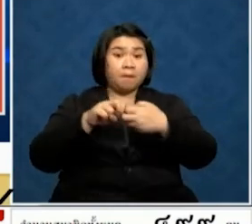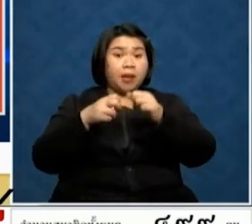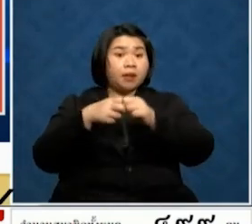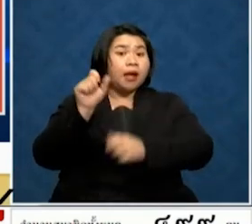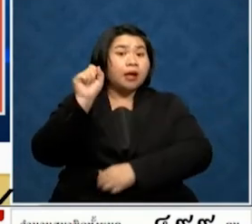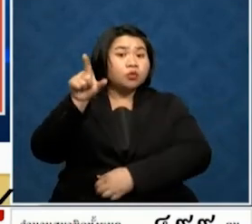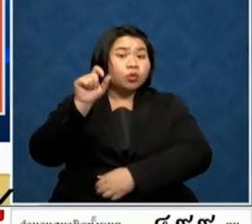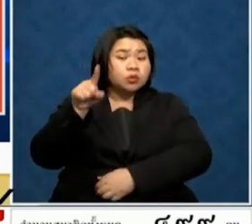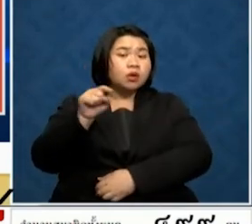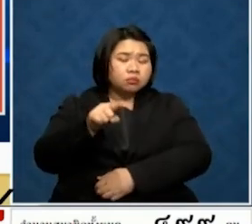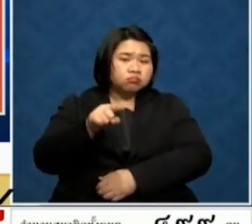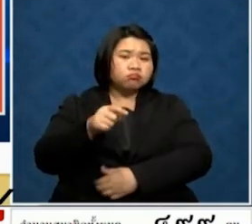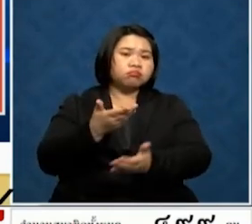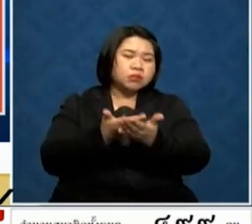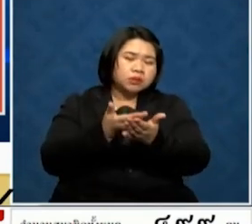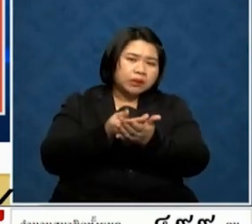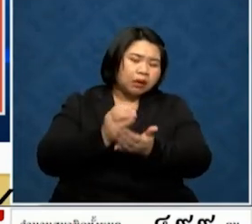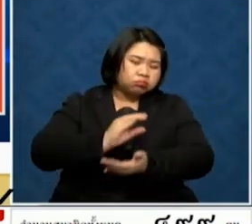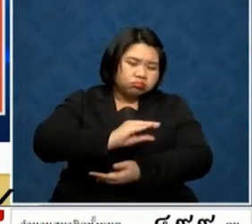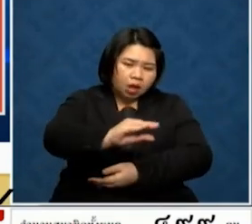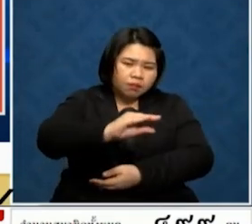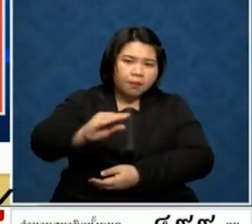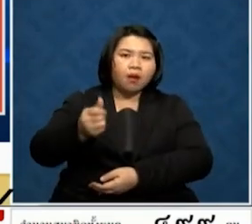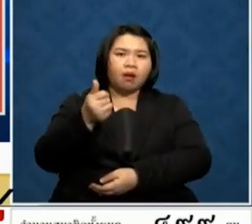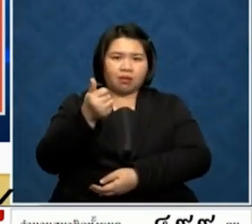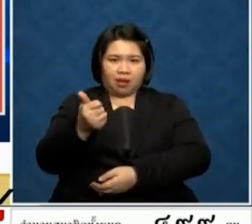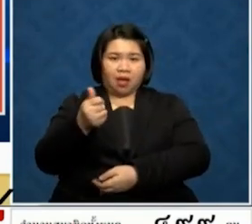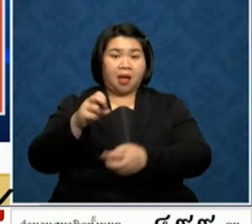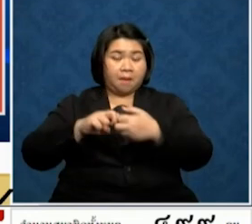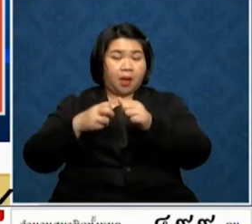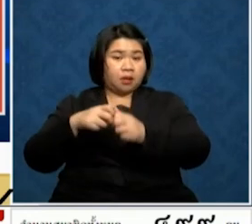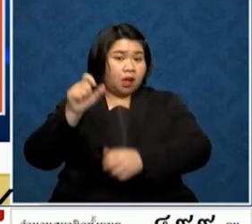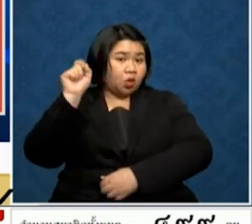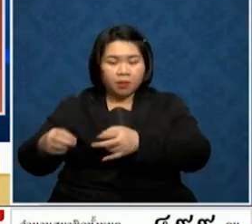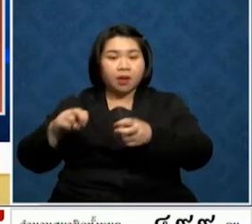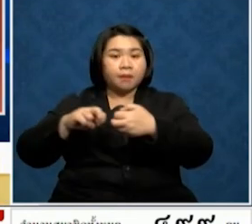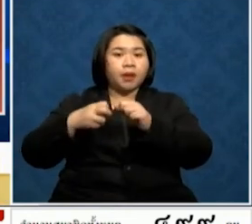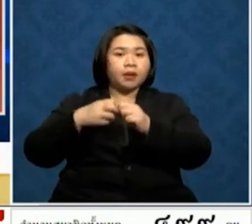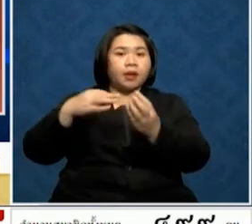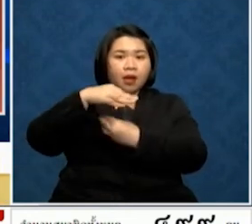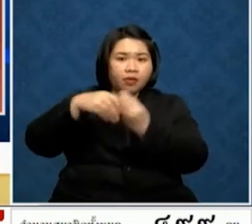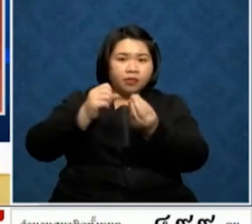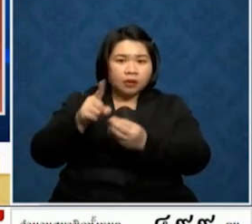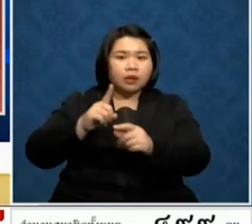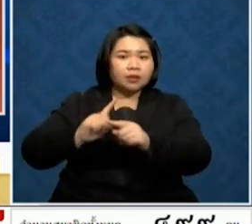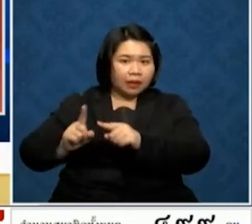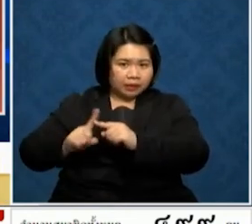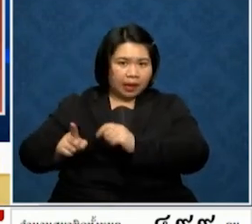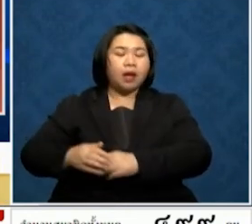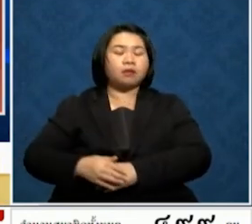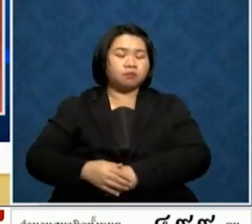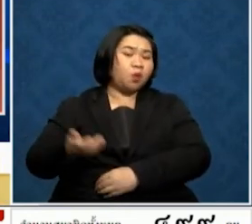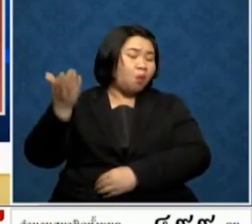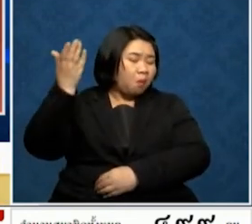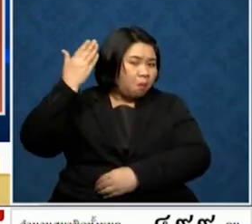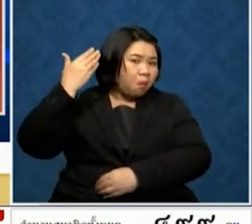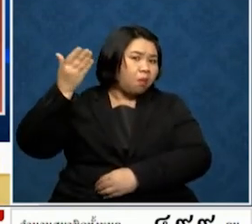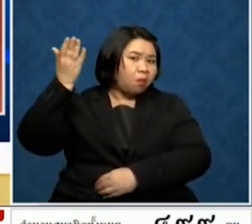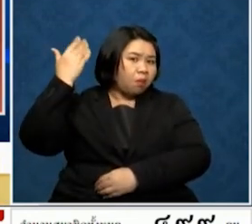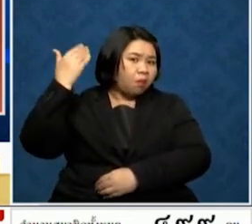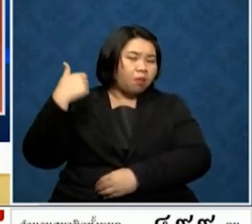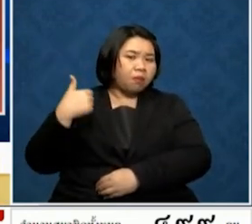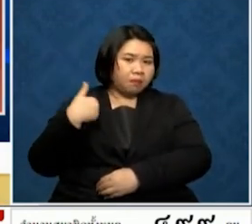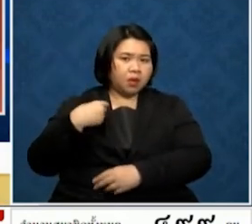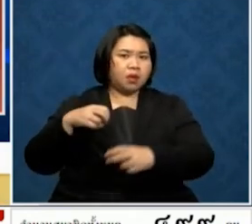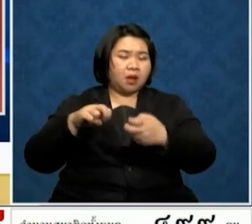กเฉินเร่งด่วนหรือปัญหาที่เกิดขึ้นอย่างทันทีทันใดที่ผ่านมาในอดีตนะคะเราก็มีการ